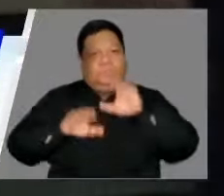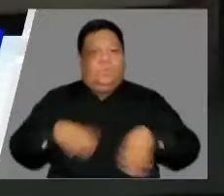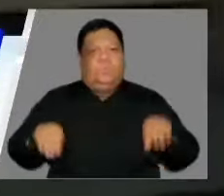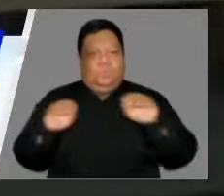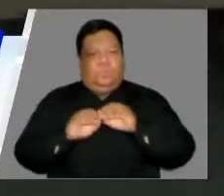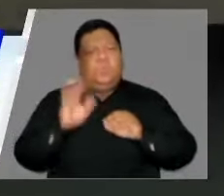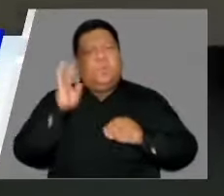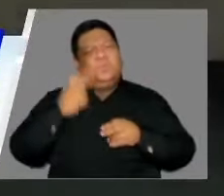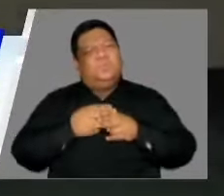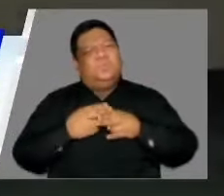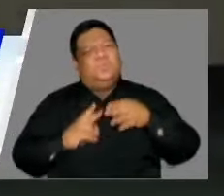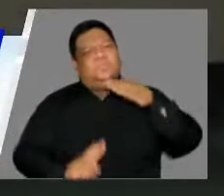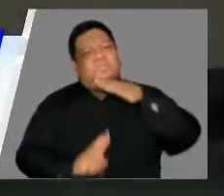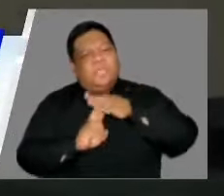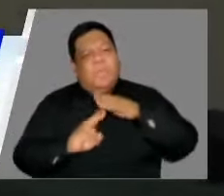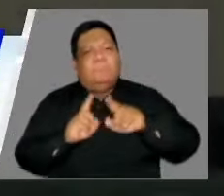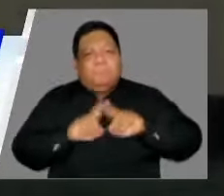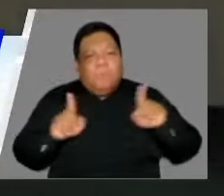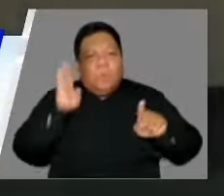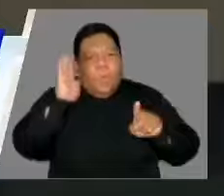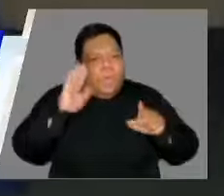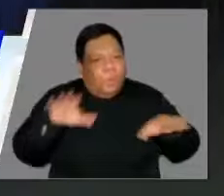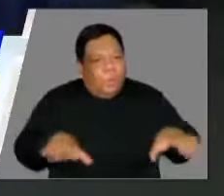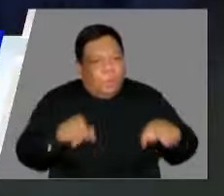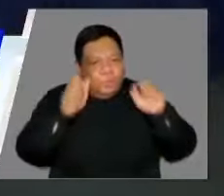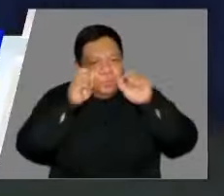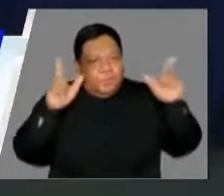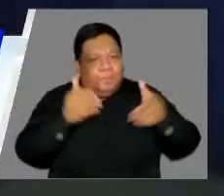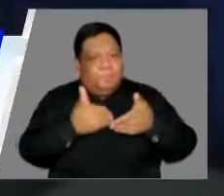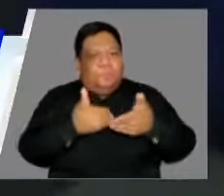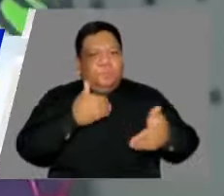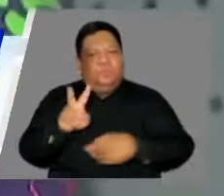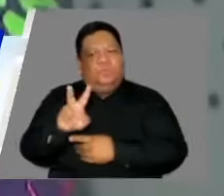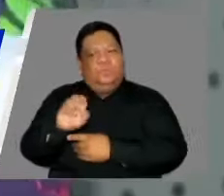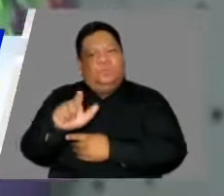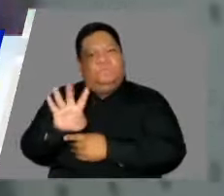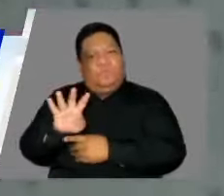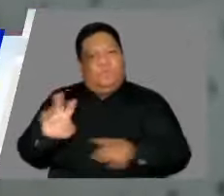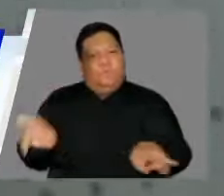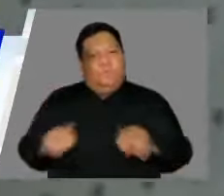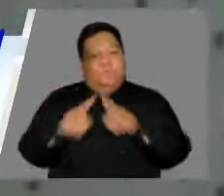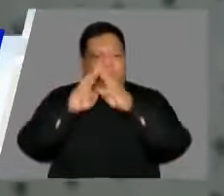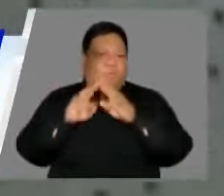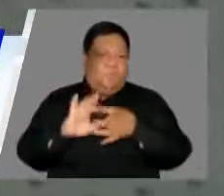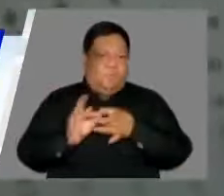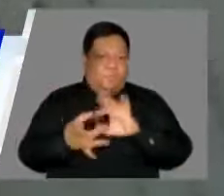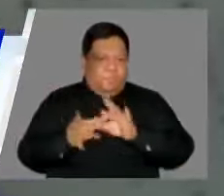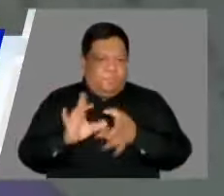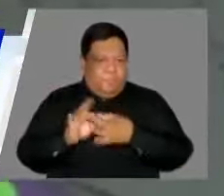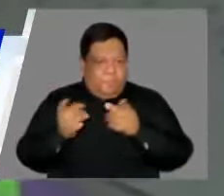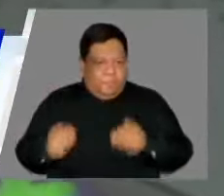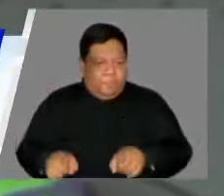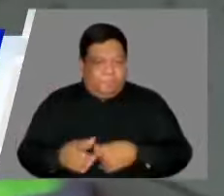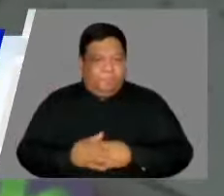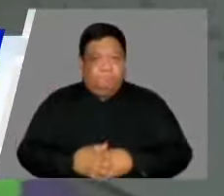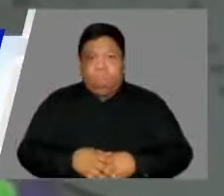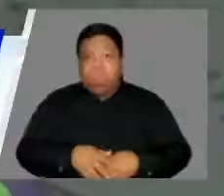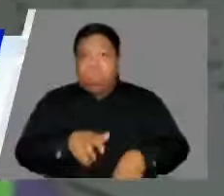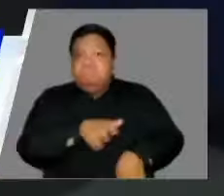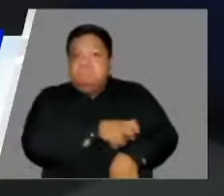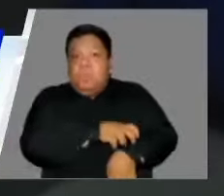may gawin siyang sorpresa bago ang 2024 Paris Olympics. Itinanggi naman ng Makati Police na minaltrato nila si